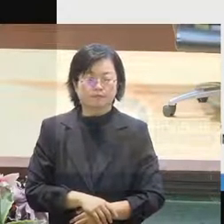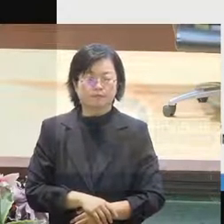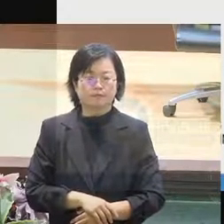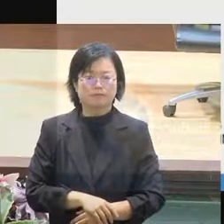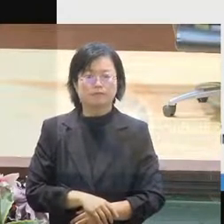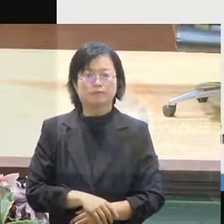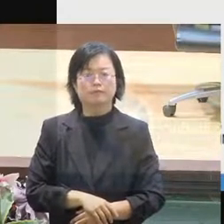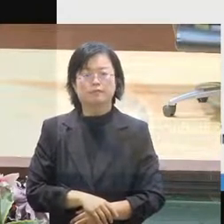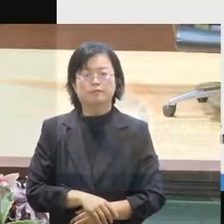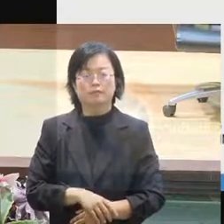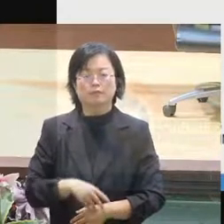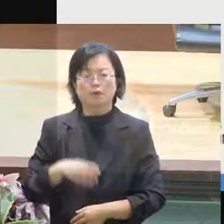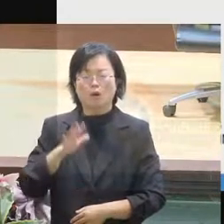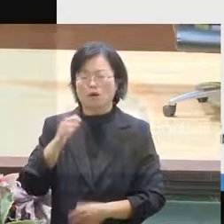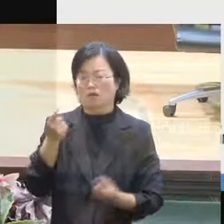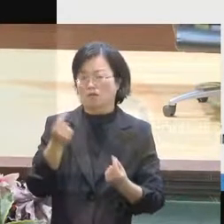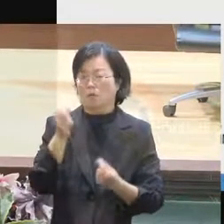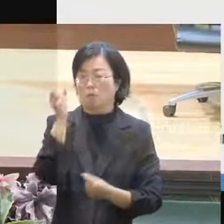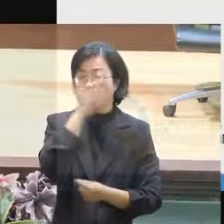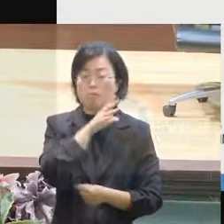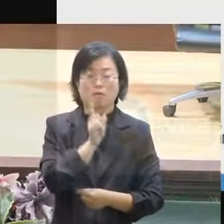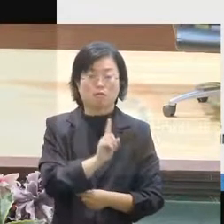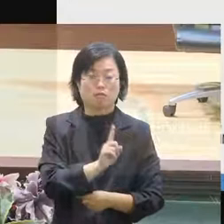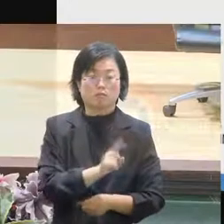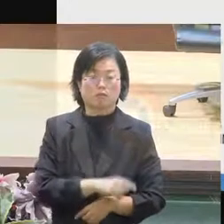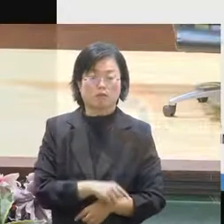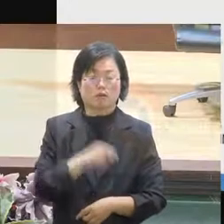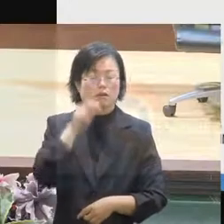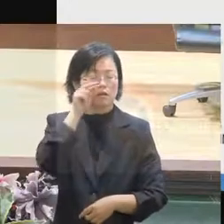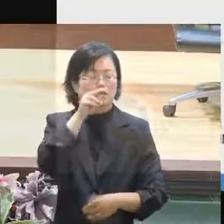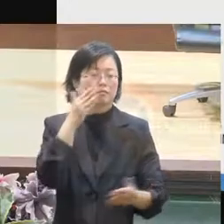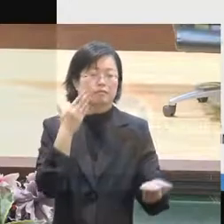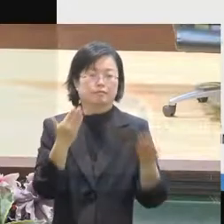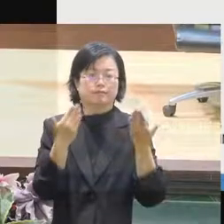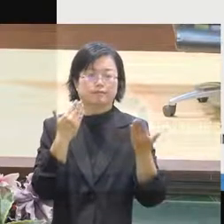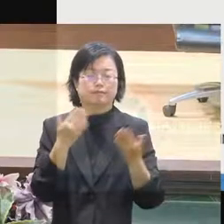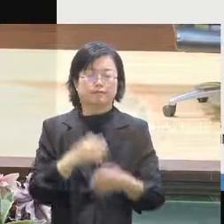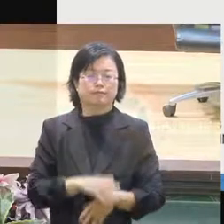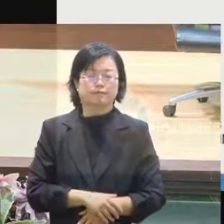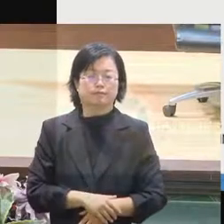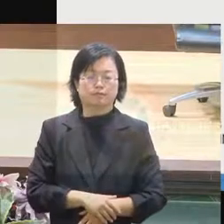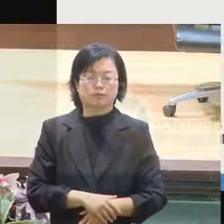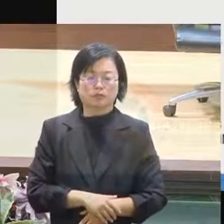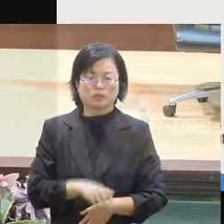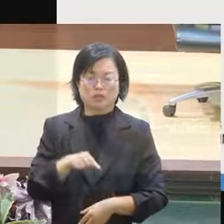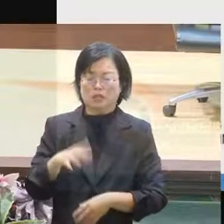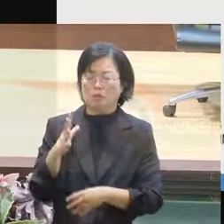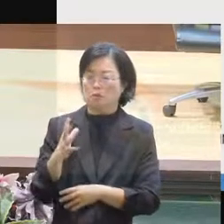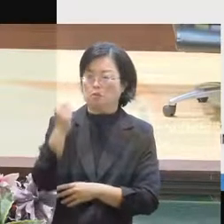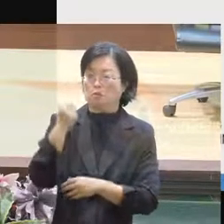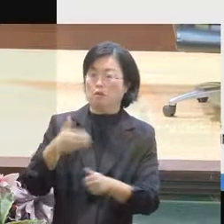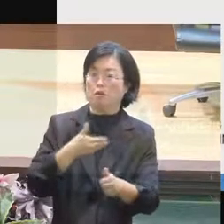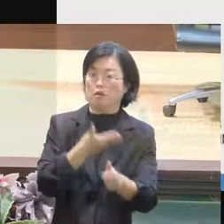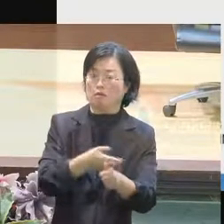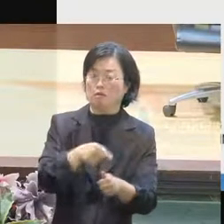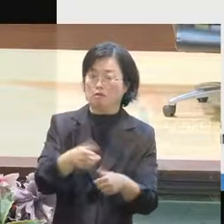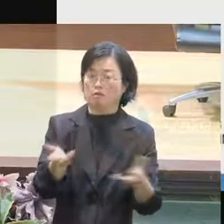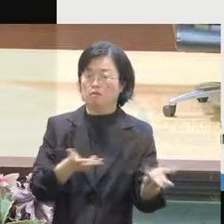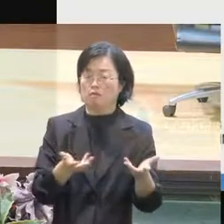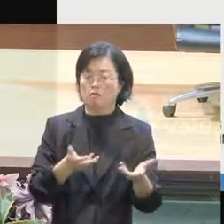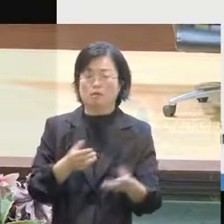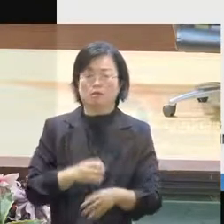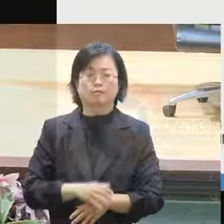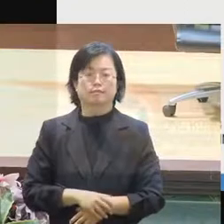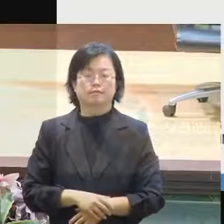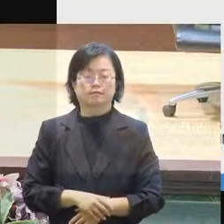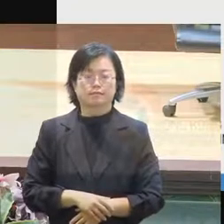那另外香港做的不好的也是非常的明显的，那包括我们刚才说的开放的授权的条款，第一个不清晰，第二